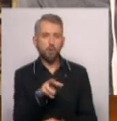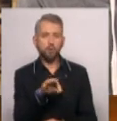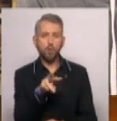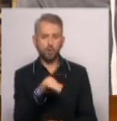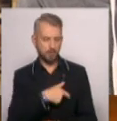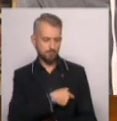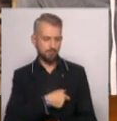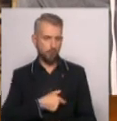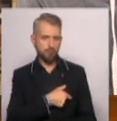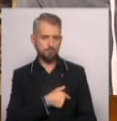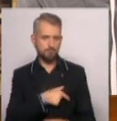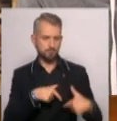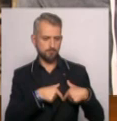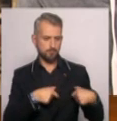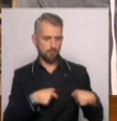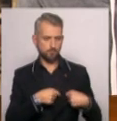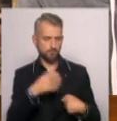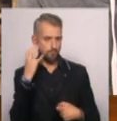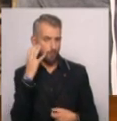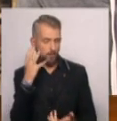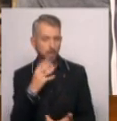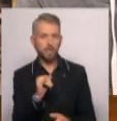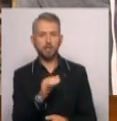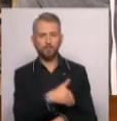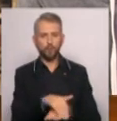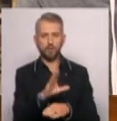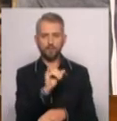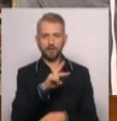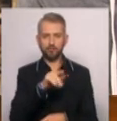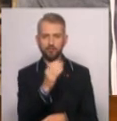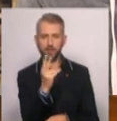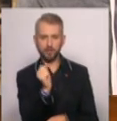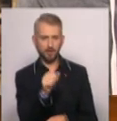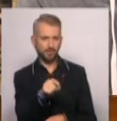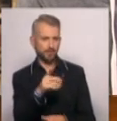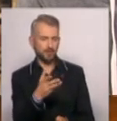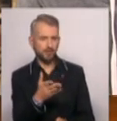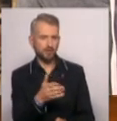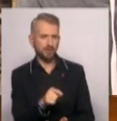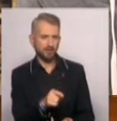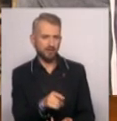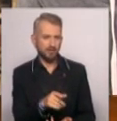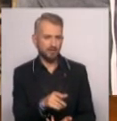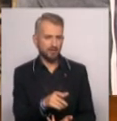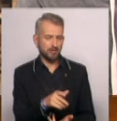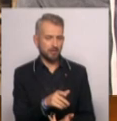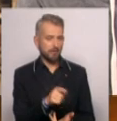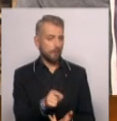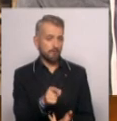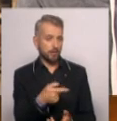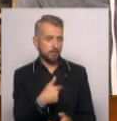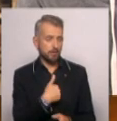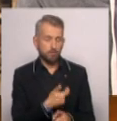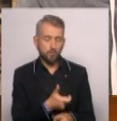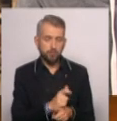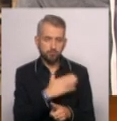і на Вільшанське, де він свою роль, він вже там за казахський банк підставив, він там познімав арешт, і він нам дуже багато